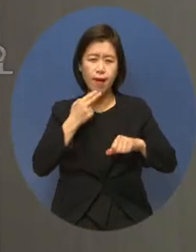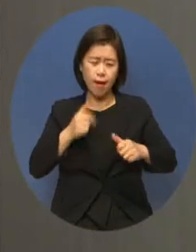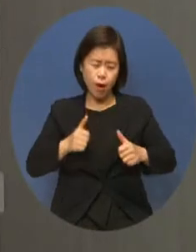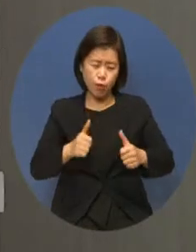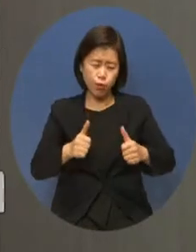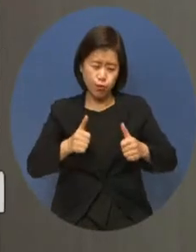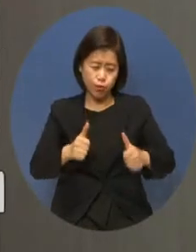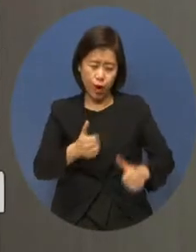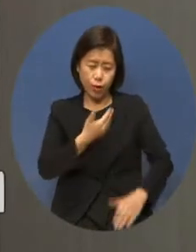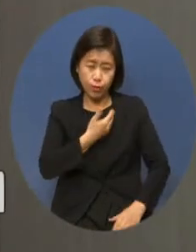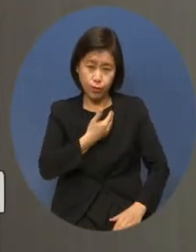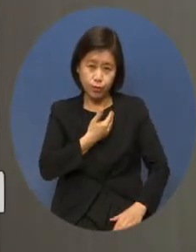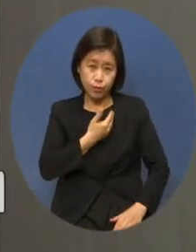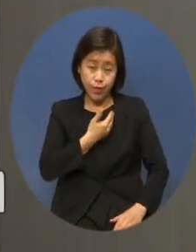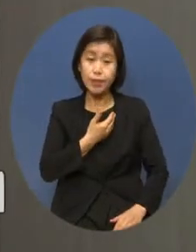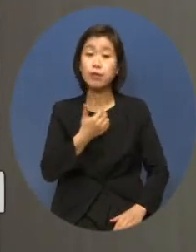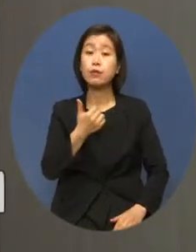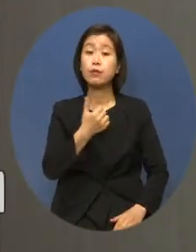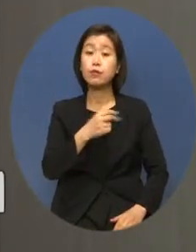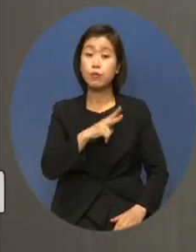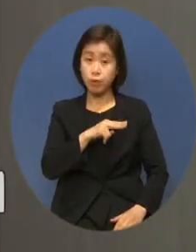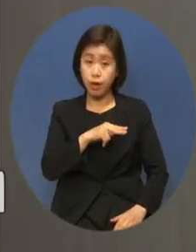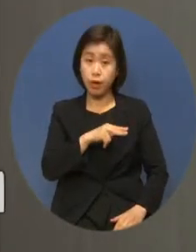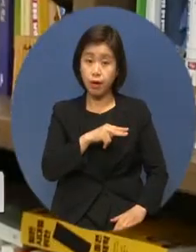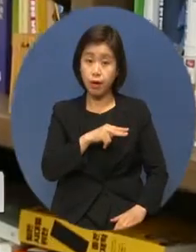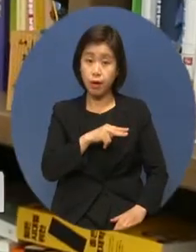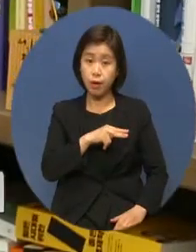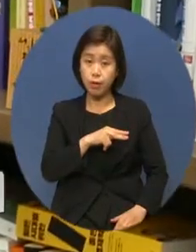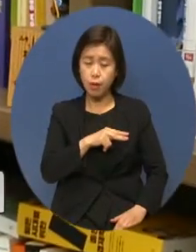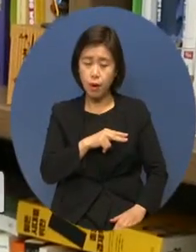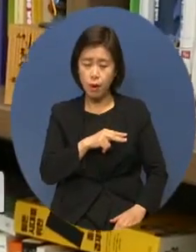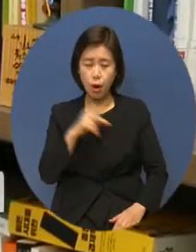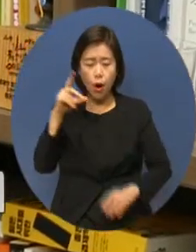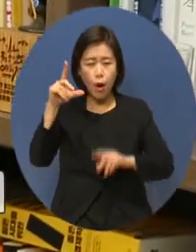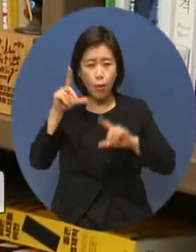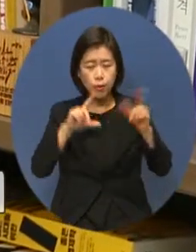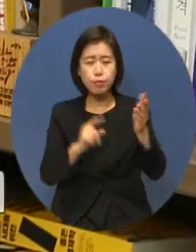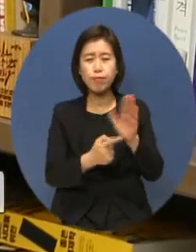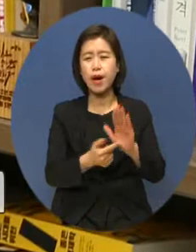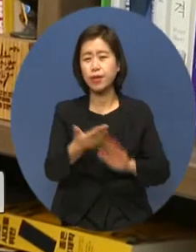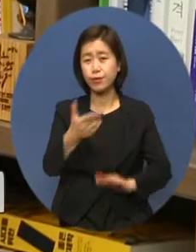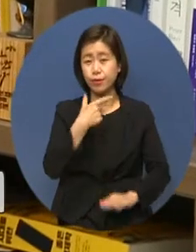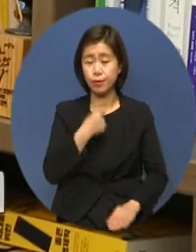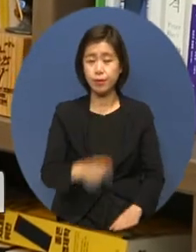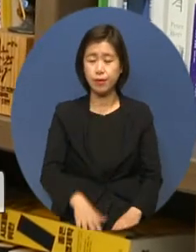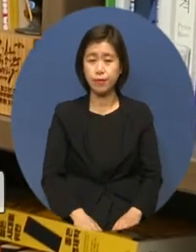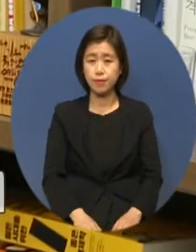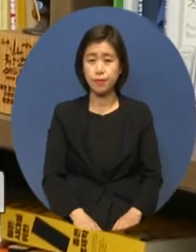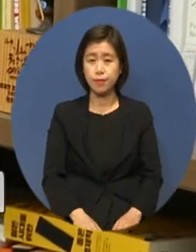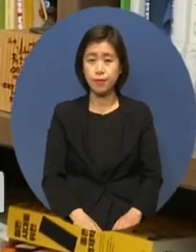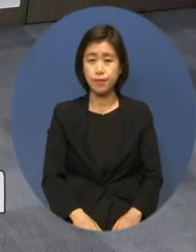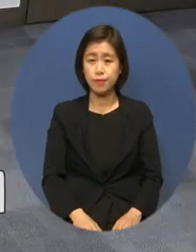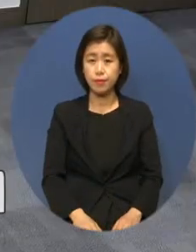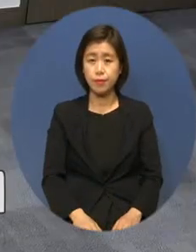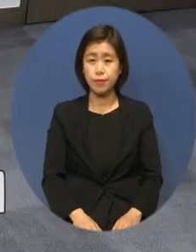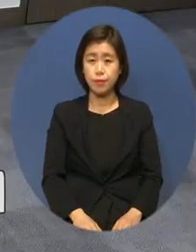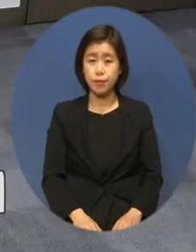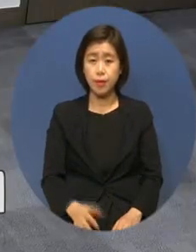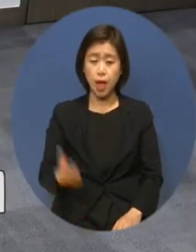싶어요. 모든 문제가 늘 쉽게 답이 나오는 건 아니고 사실 굉장히 많은 오래된 문제들은 어렵기도